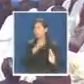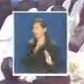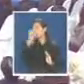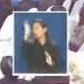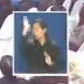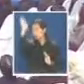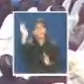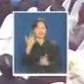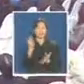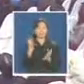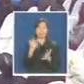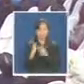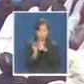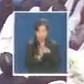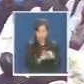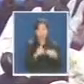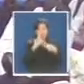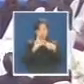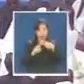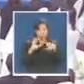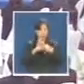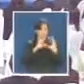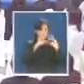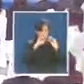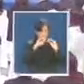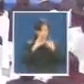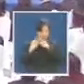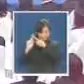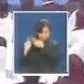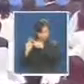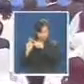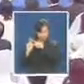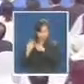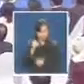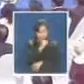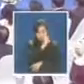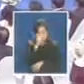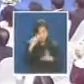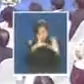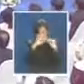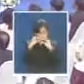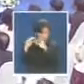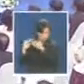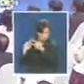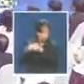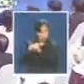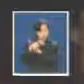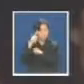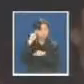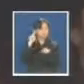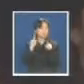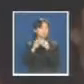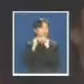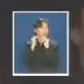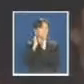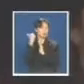ไม่มีนะครับสองเนี่ยการประชุมต่างๆนี่ก็ผมมั่นใจว่าไม่น้อยกว่าที่คนอื่นทำมานะครับวัน